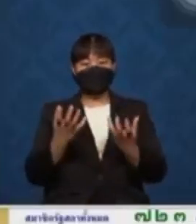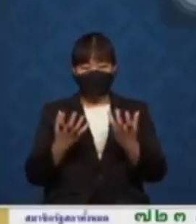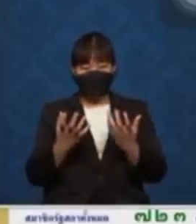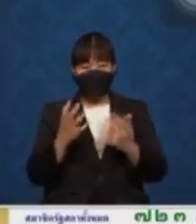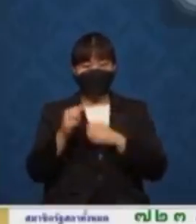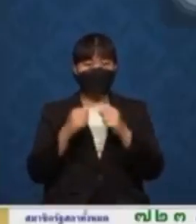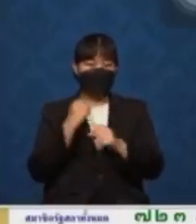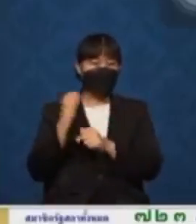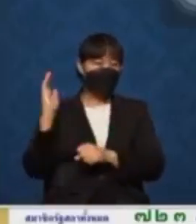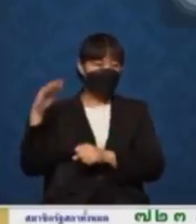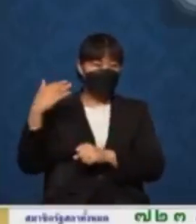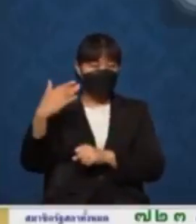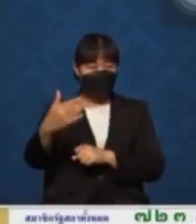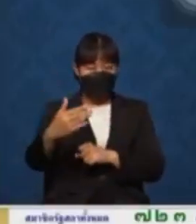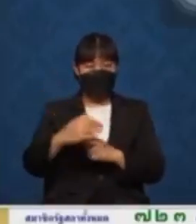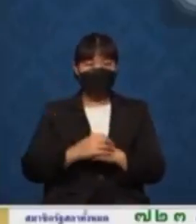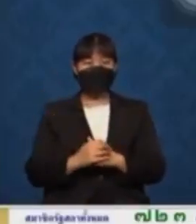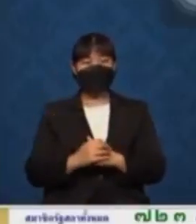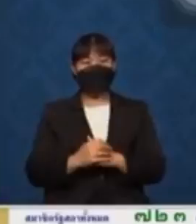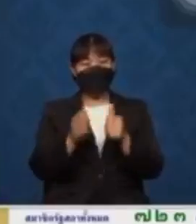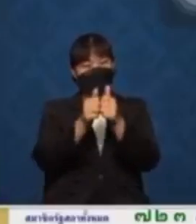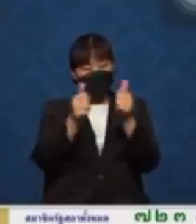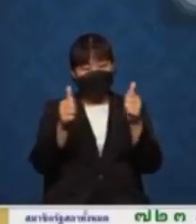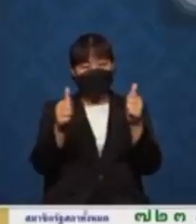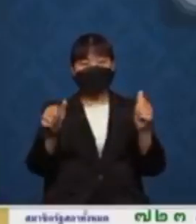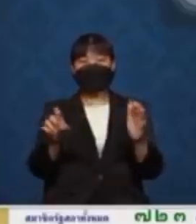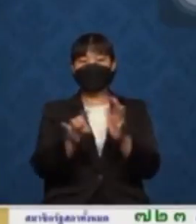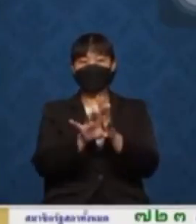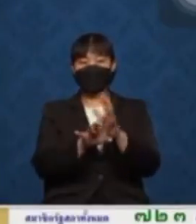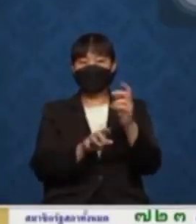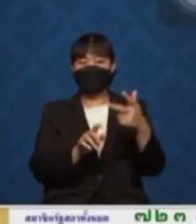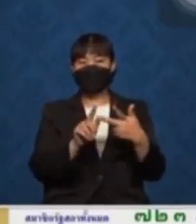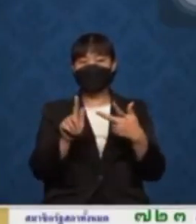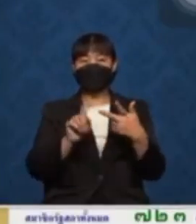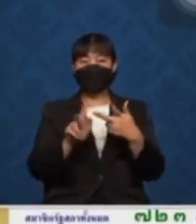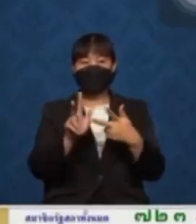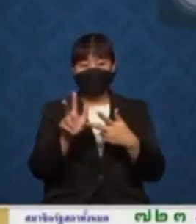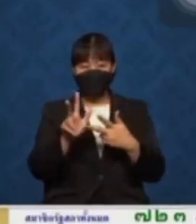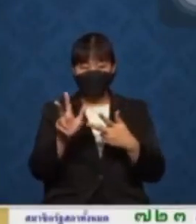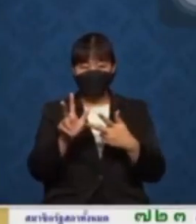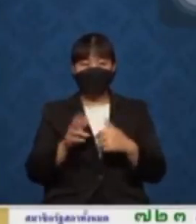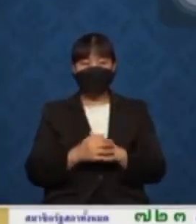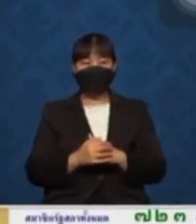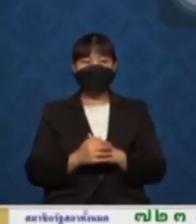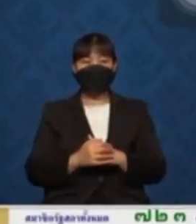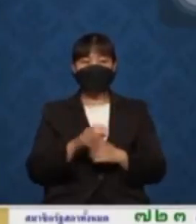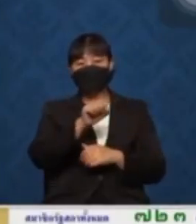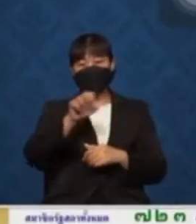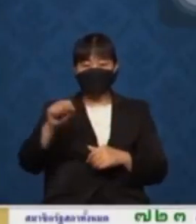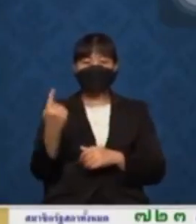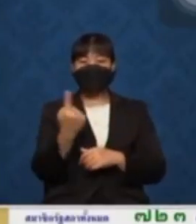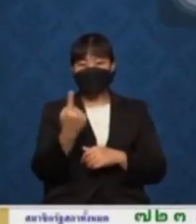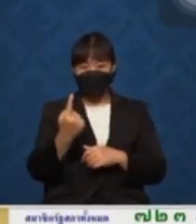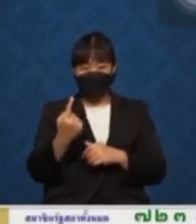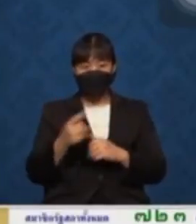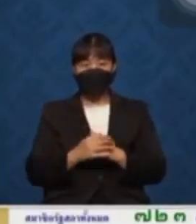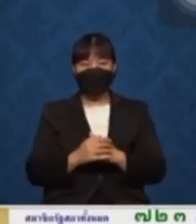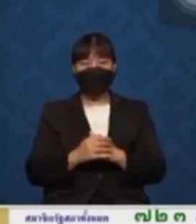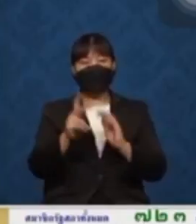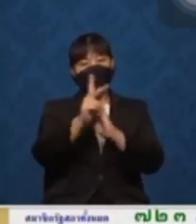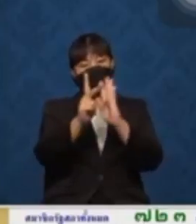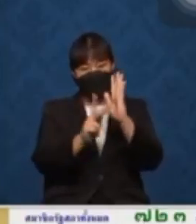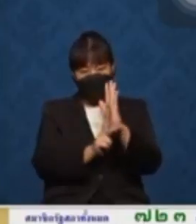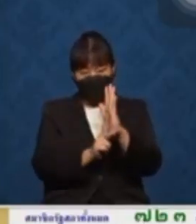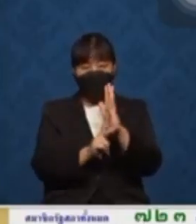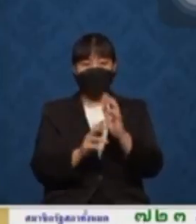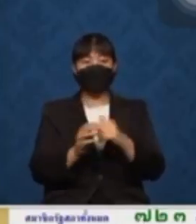อข้อดีข้อสุดท้ายนะครับประการที่3ของแนวทางสภาเดี่ยวคือสภาเดี่ยวจะเป็นการออกแบบกระบวนการนิติบัญญัติที่ทันสมัยและเ